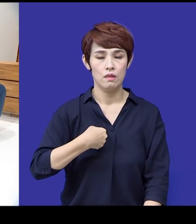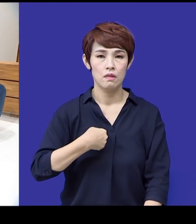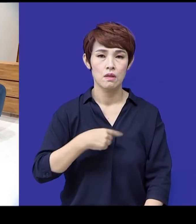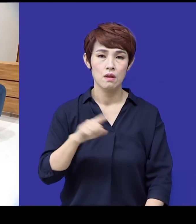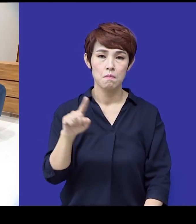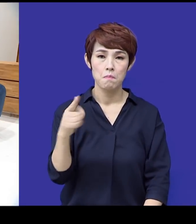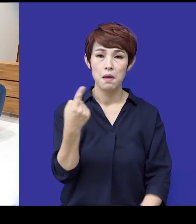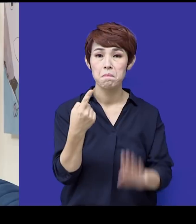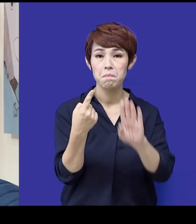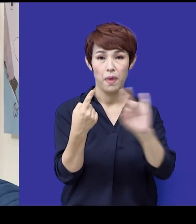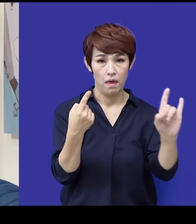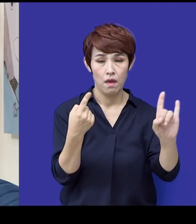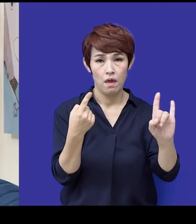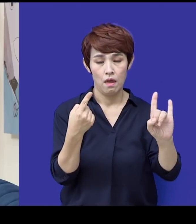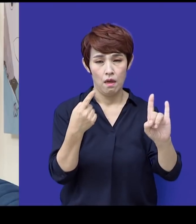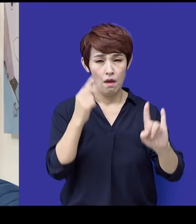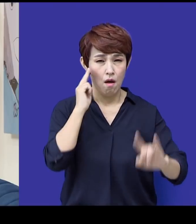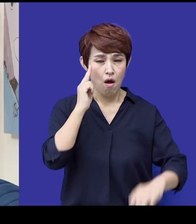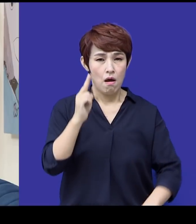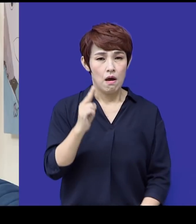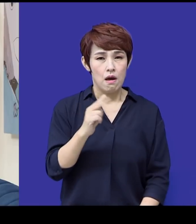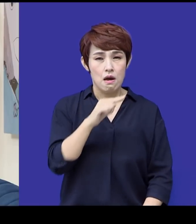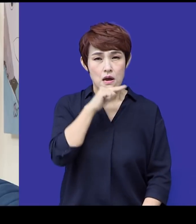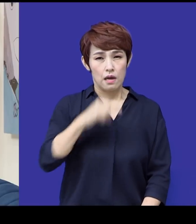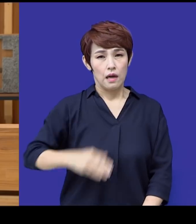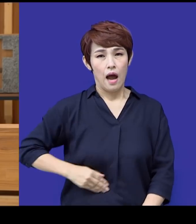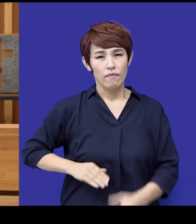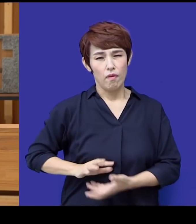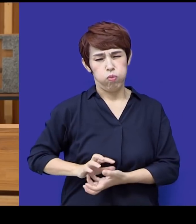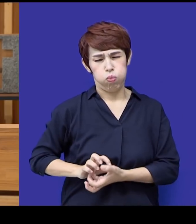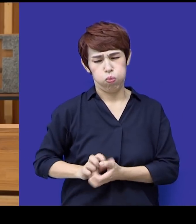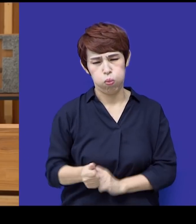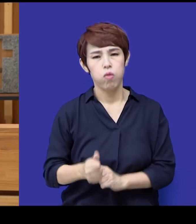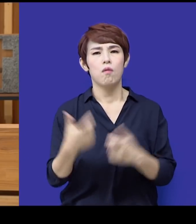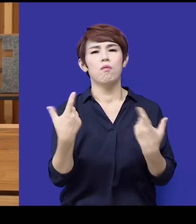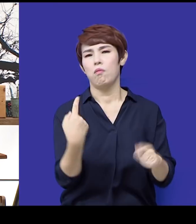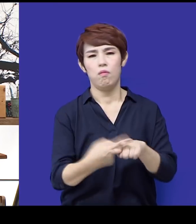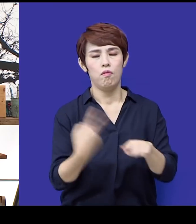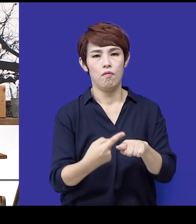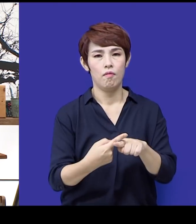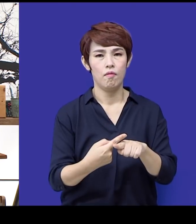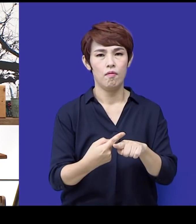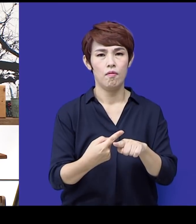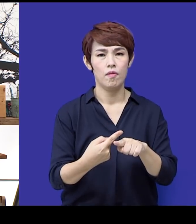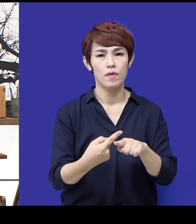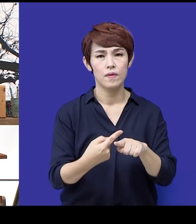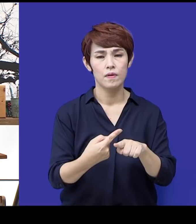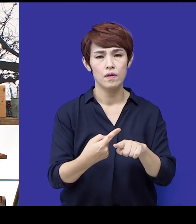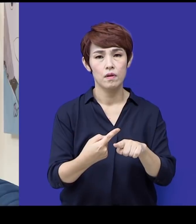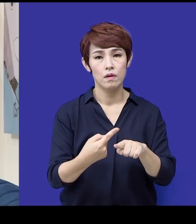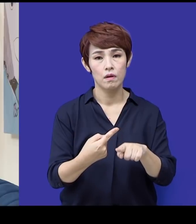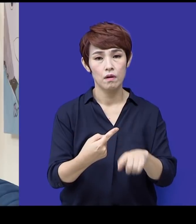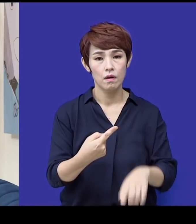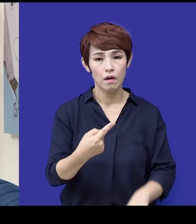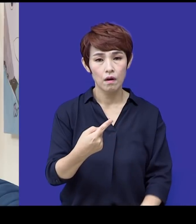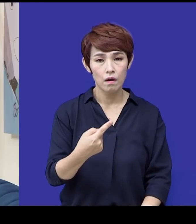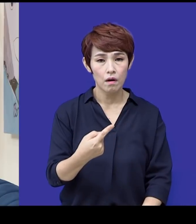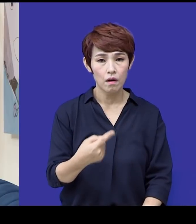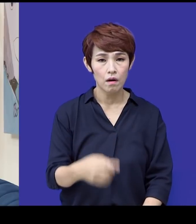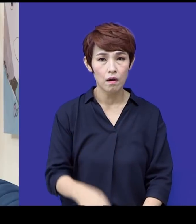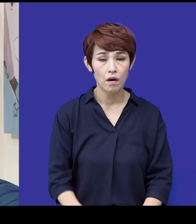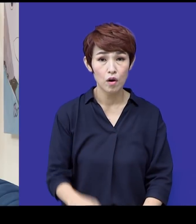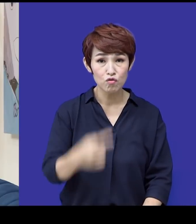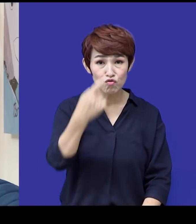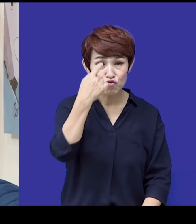100배가 넣었죠. 네. 간이 거의 다 녹아 내릴 듯이 이제 그랬죠. 그러니까 그 눈이 이게 녹색이